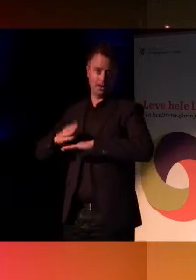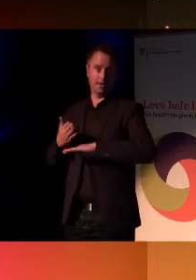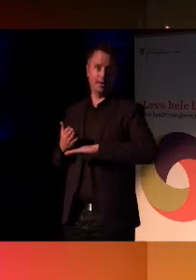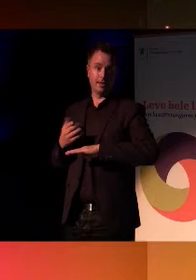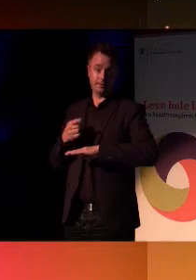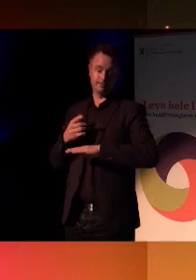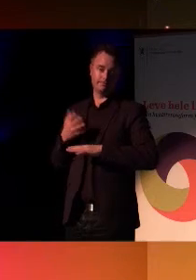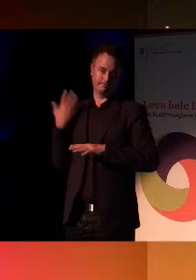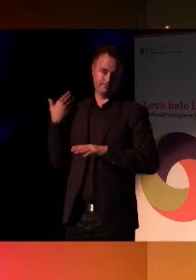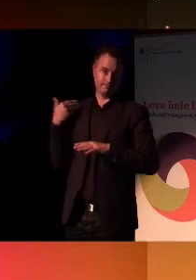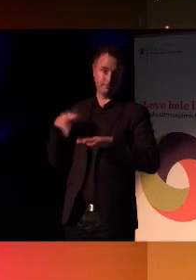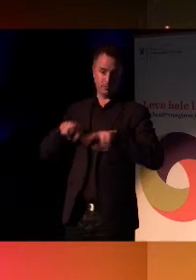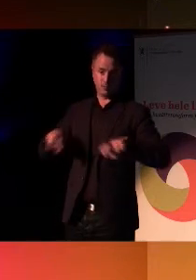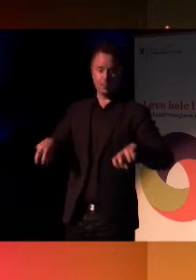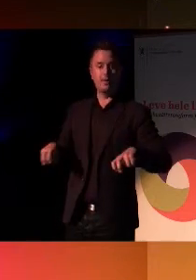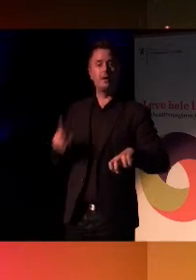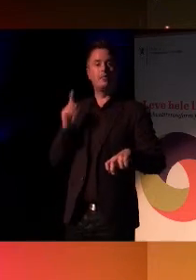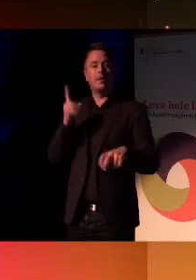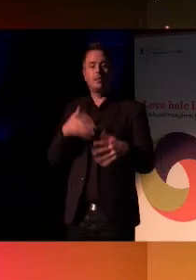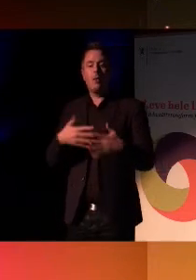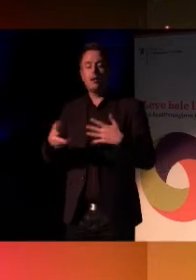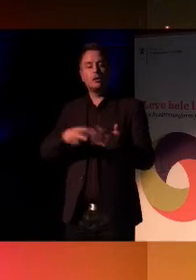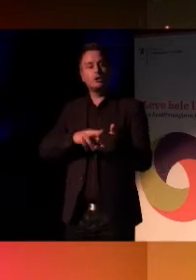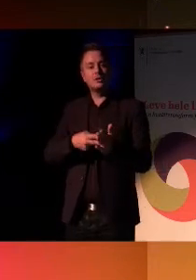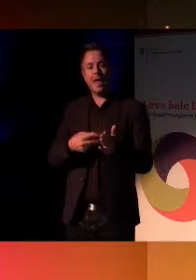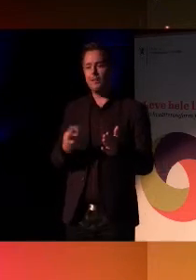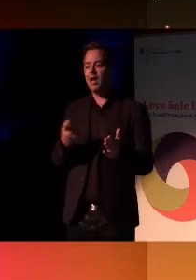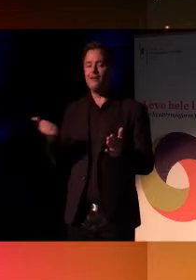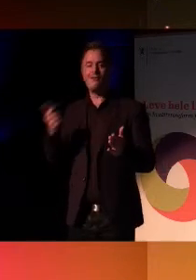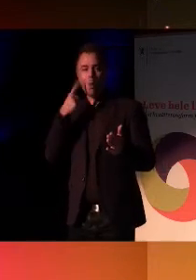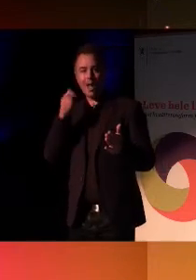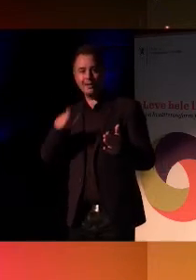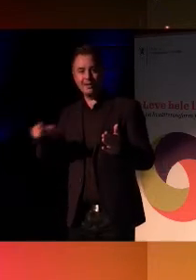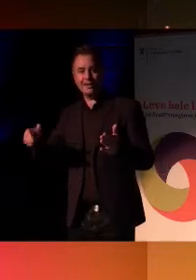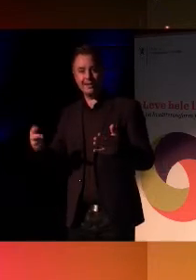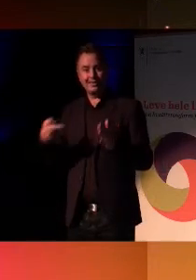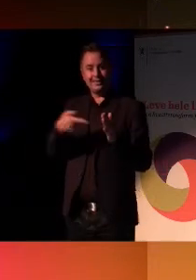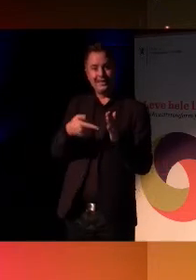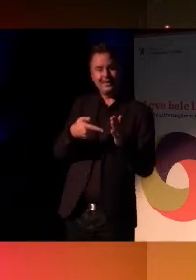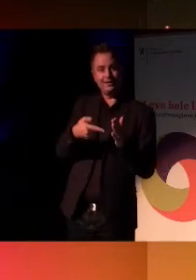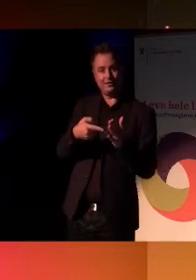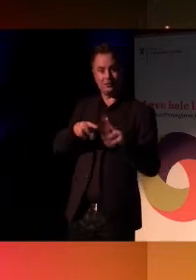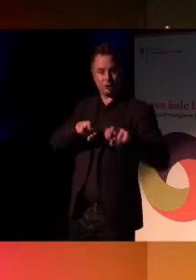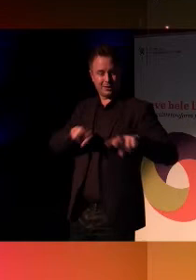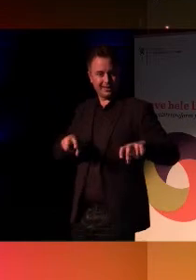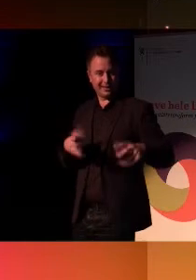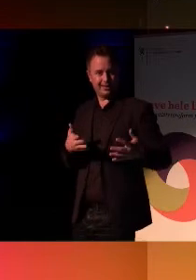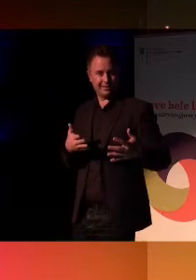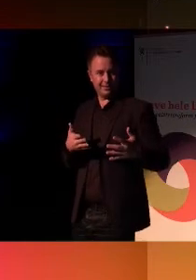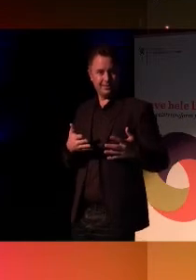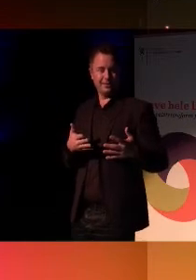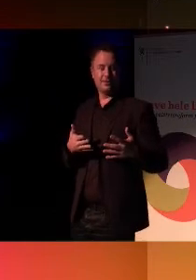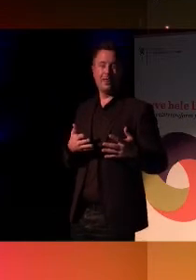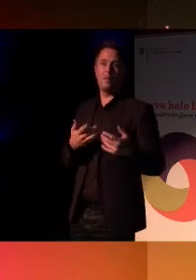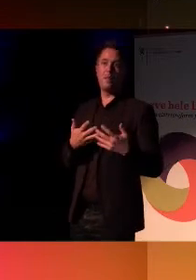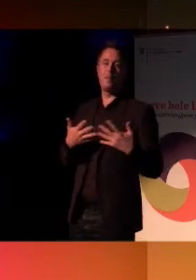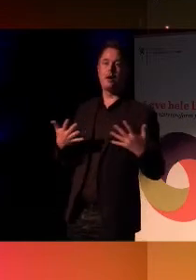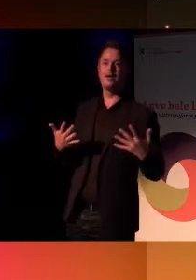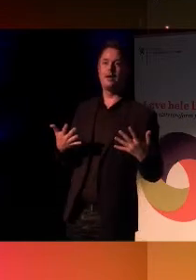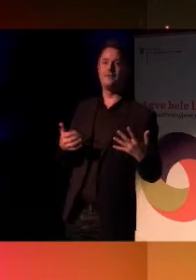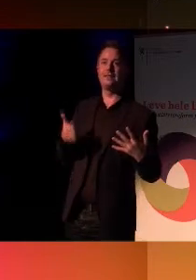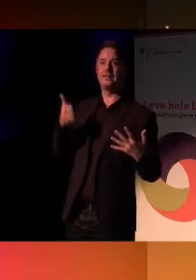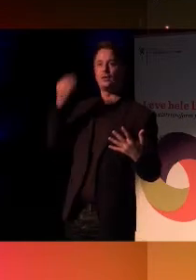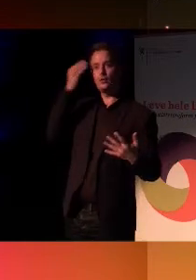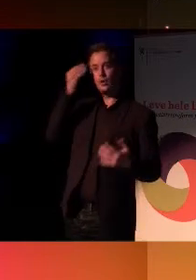sånn at eldre ikke bare har vært underrepresentert i behandlingssystemet, men også i forskningen. Og det er mange viktige kunnskapshål i forskning på eldre, og